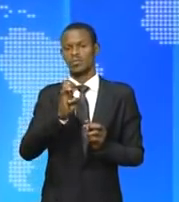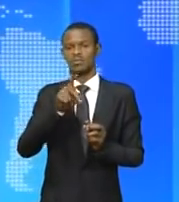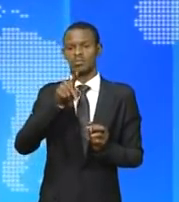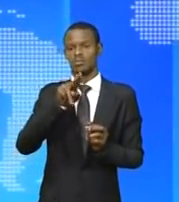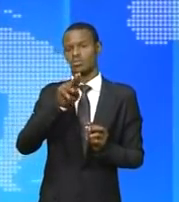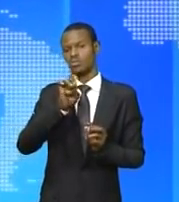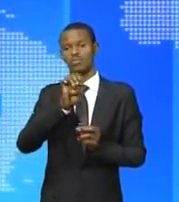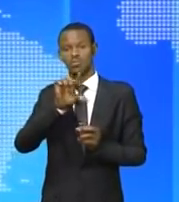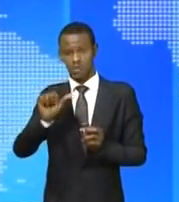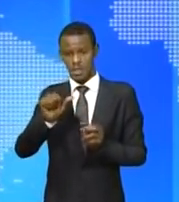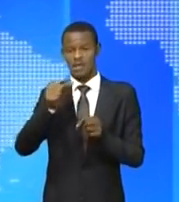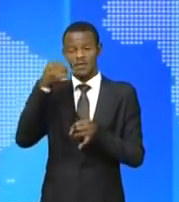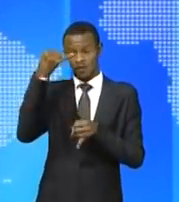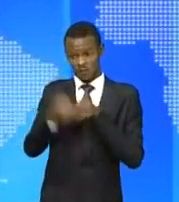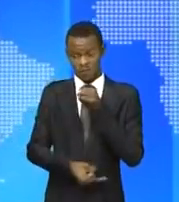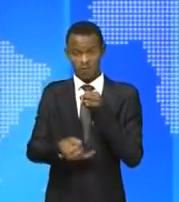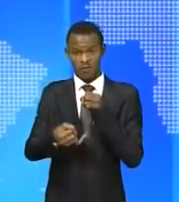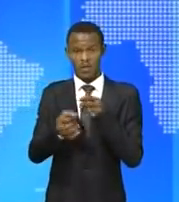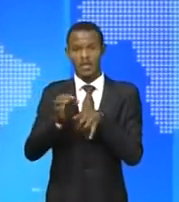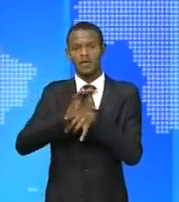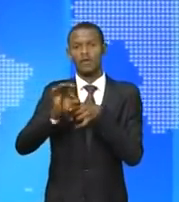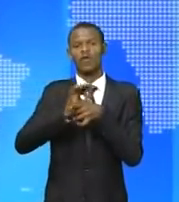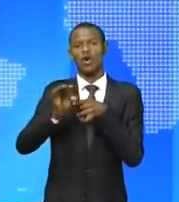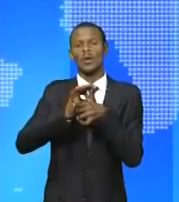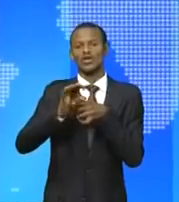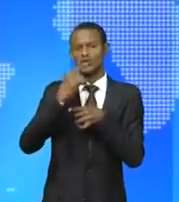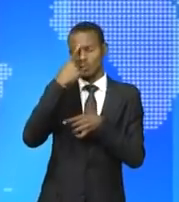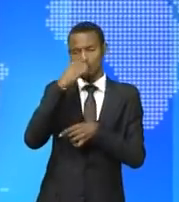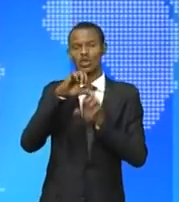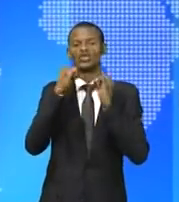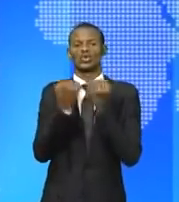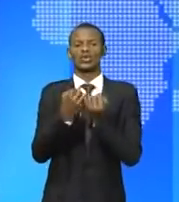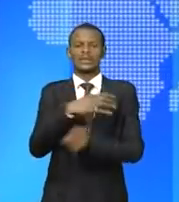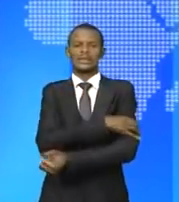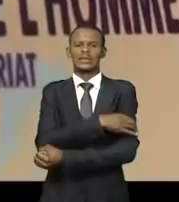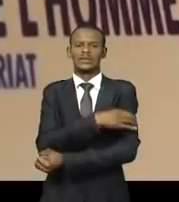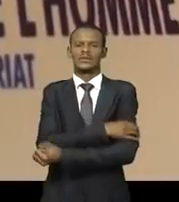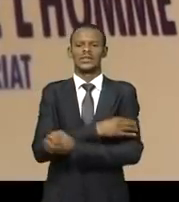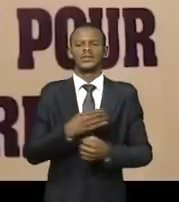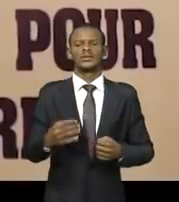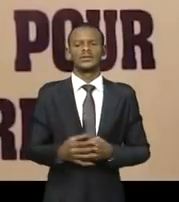transitionnelle, atelier organisé en faveur de la société civile. Edith Chala, reportage.